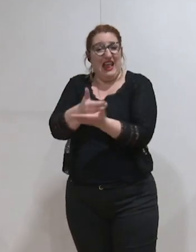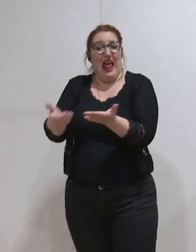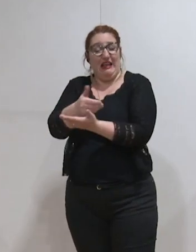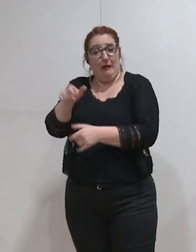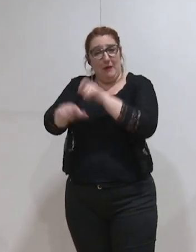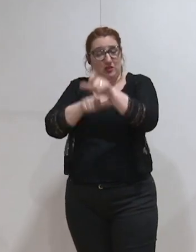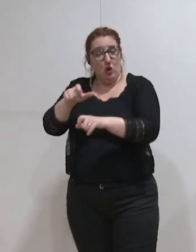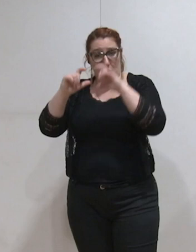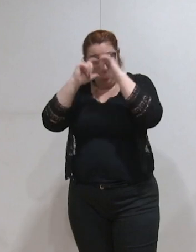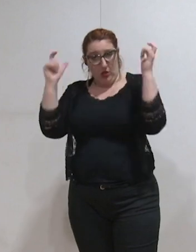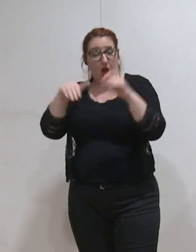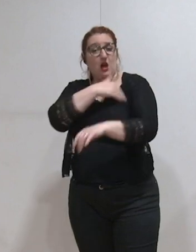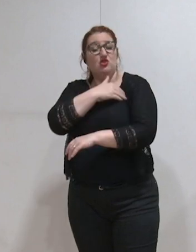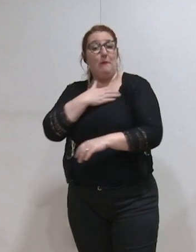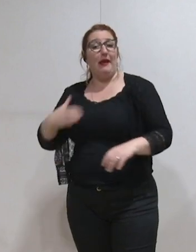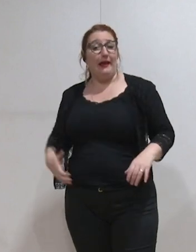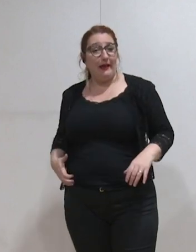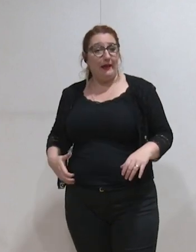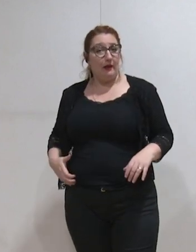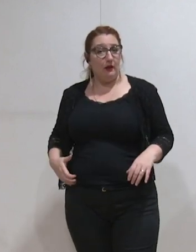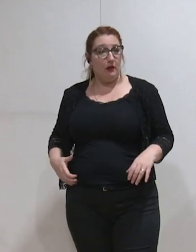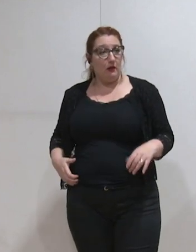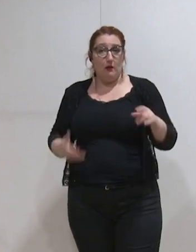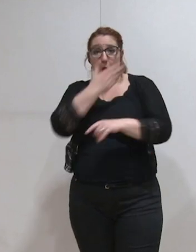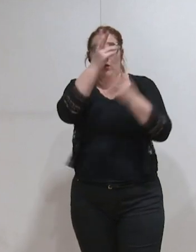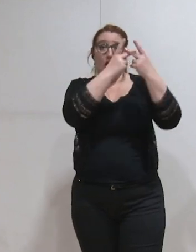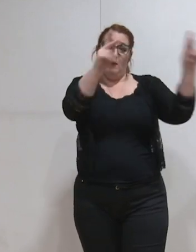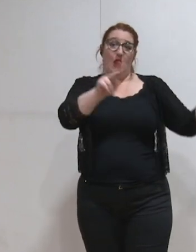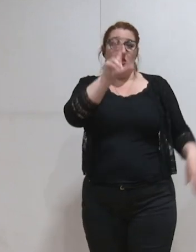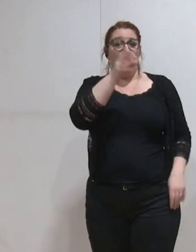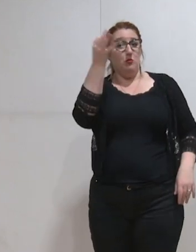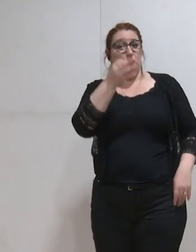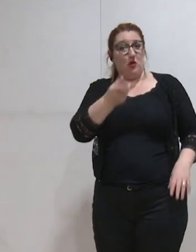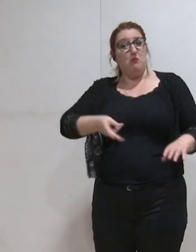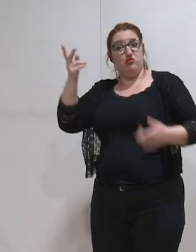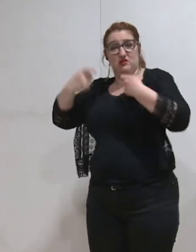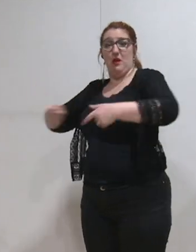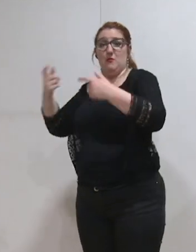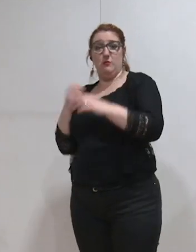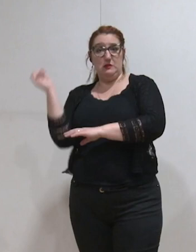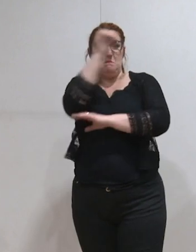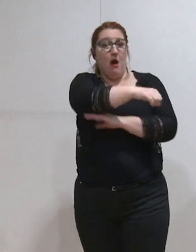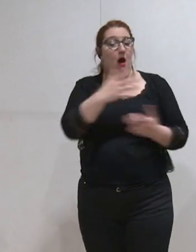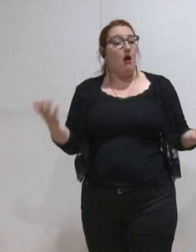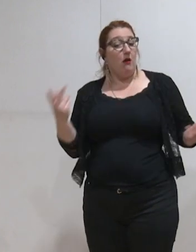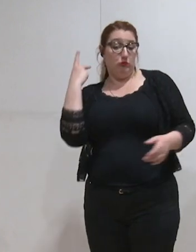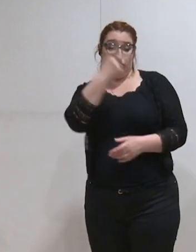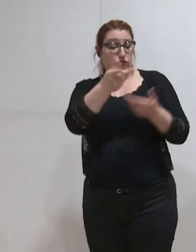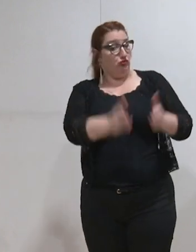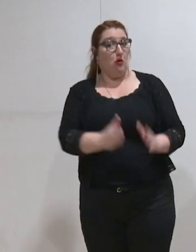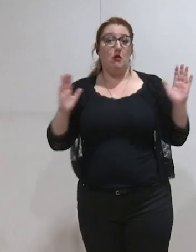30 % de plus que la moyenne de sa strate ça a été votre choix et bien je le regrette pour notamment pour le